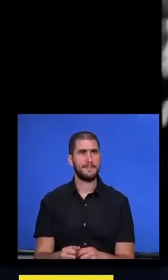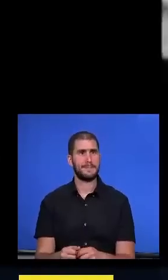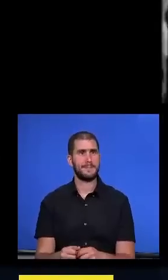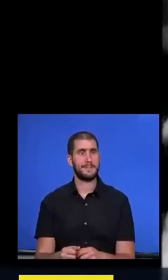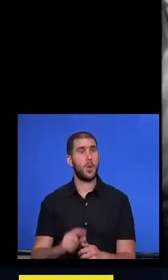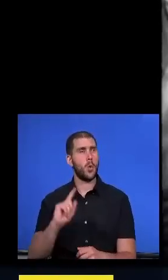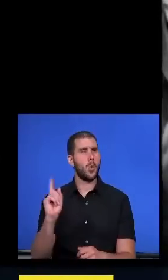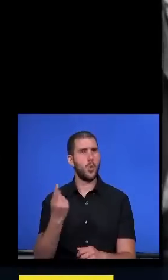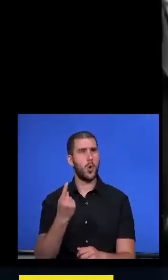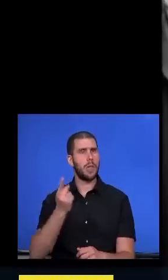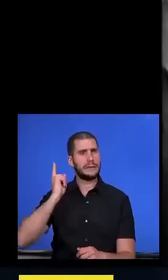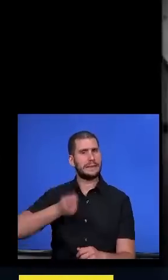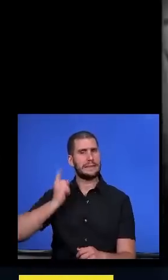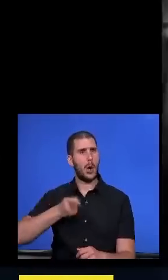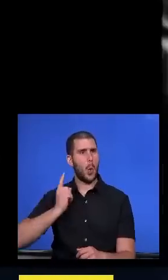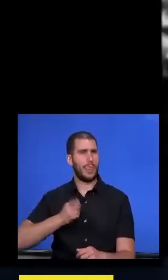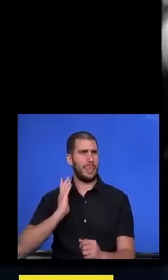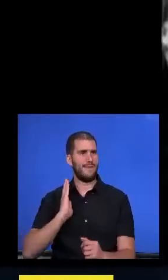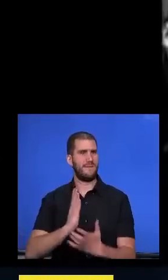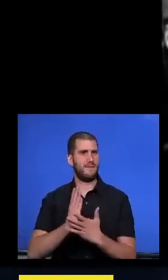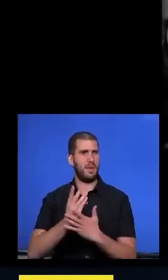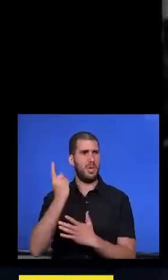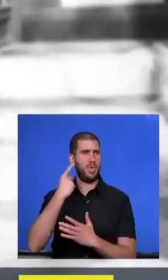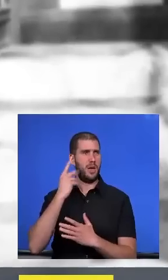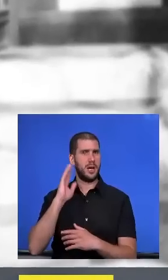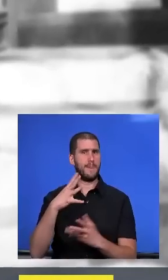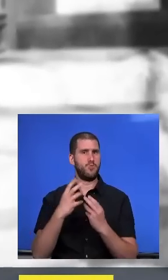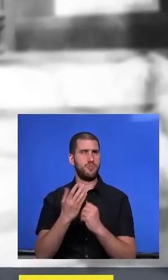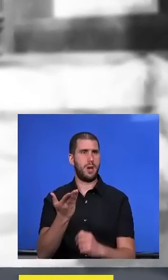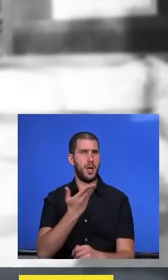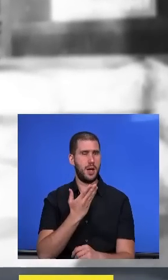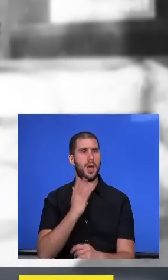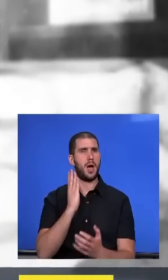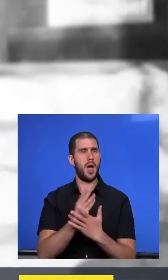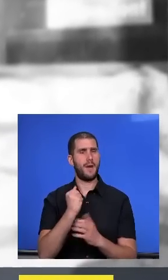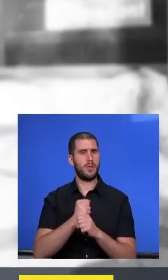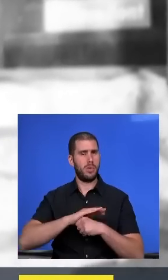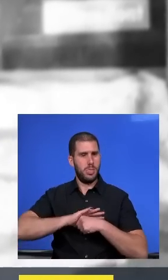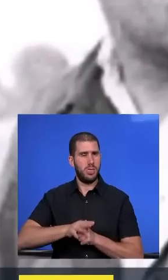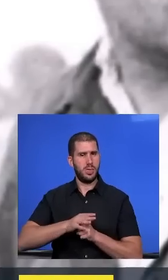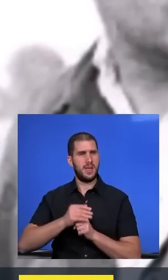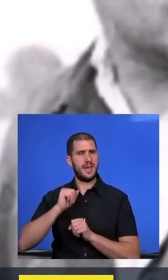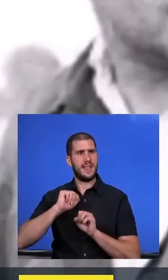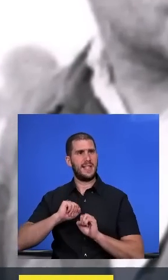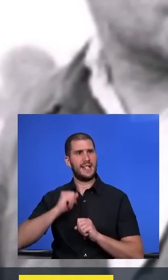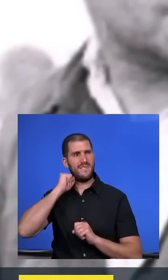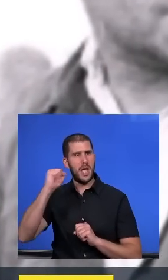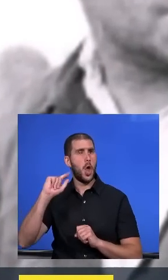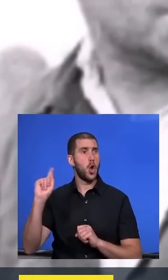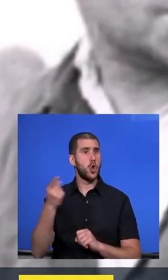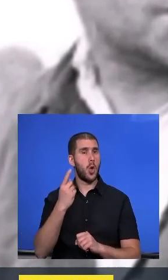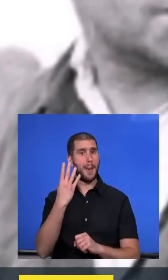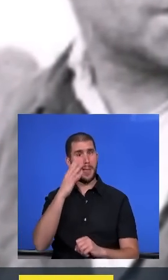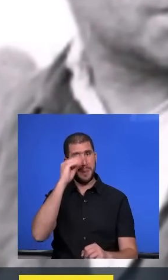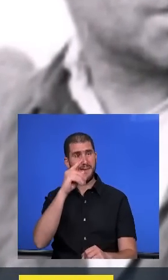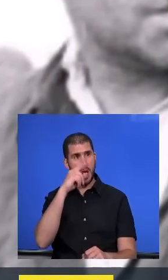כל הגזרות בעצם שנוחתות, נוחתות גם על המשפחה, עד לעבודות כפייה, שכל אחד מארבעת הבנים